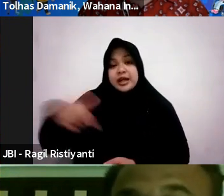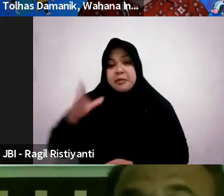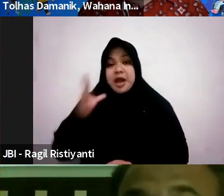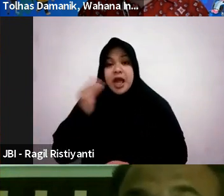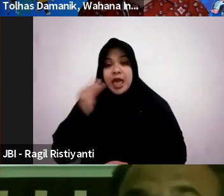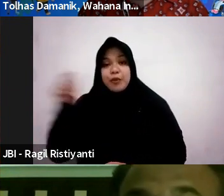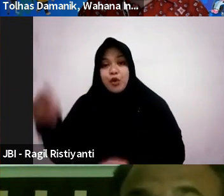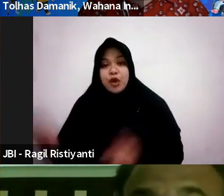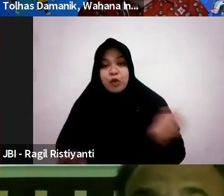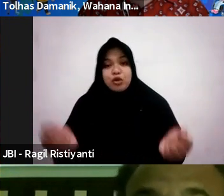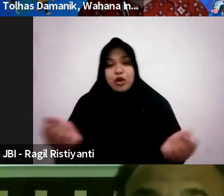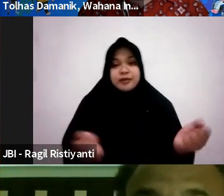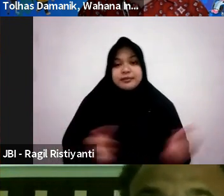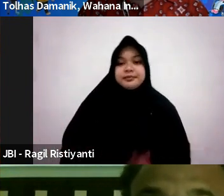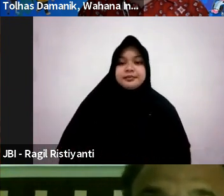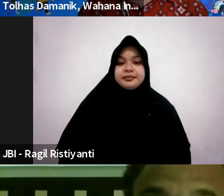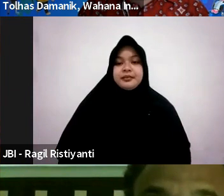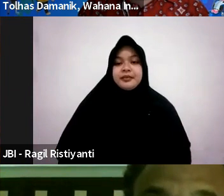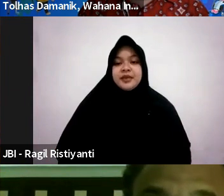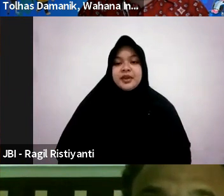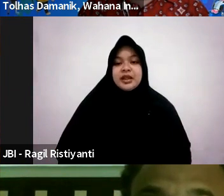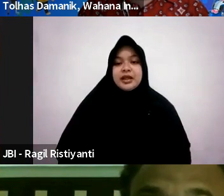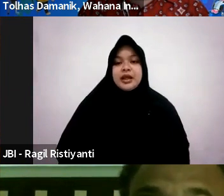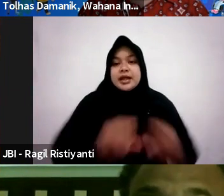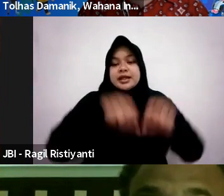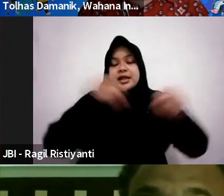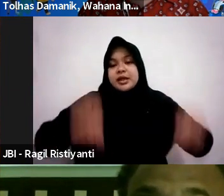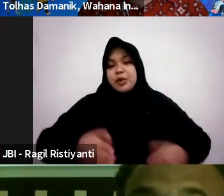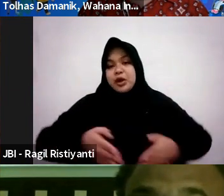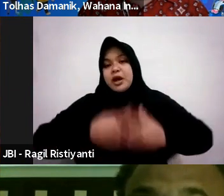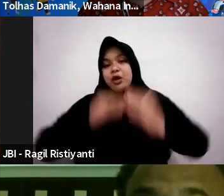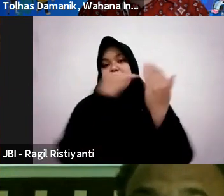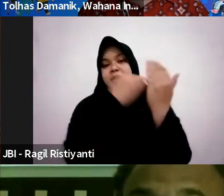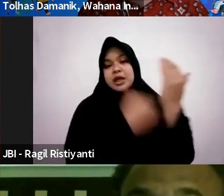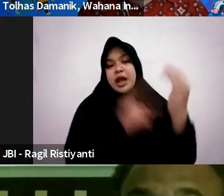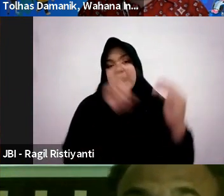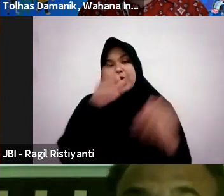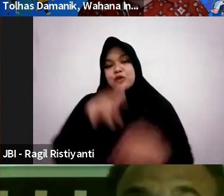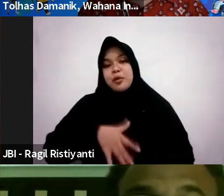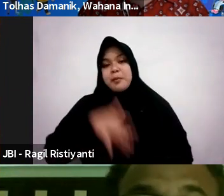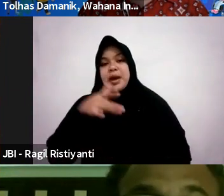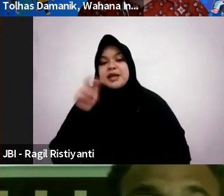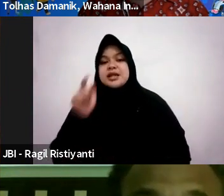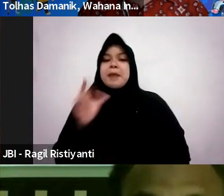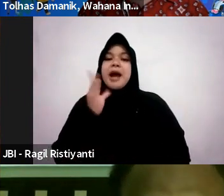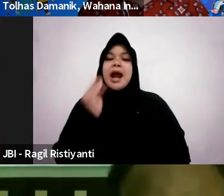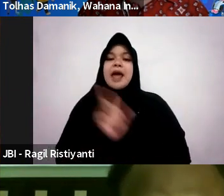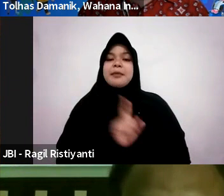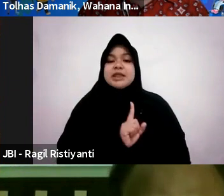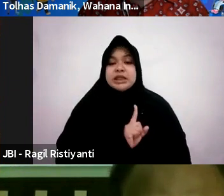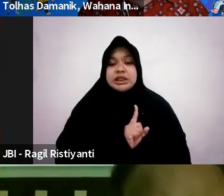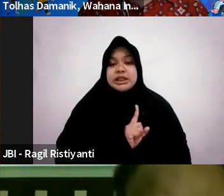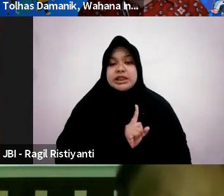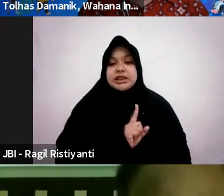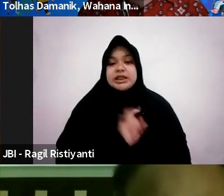driver gitu jadi sistemnya itu ya tadi dibangun yaitu kebijakannya adalah dia harus merasakan dan dia mengalami Hai sehingga